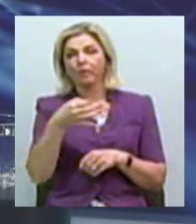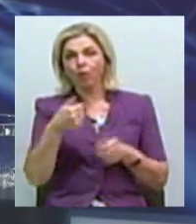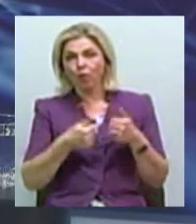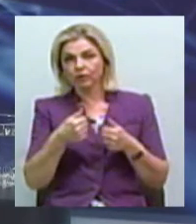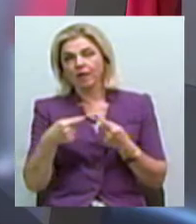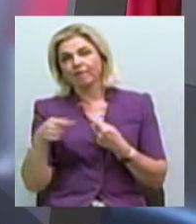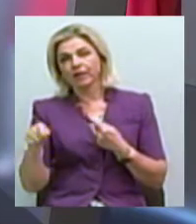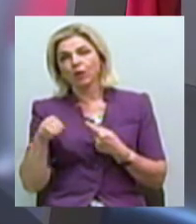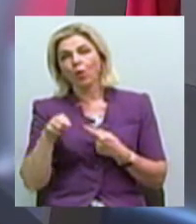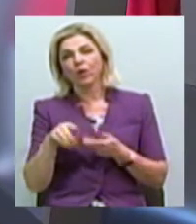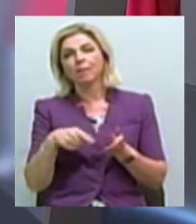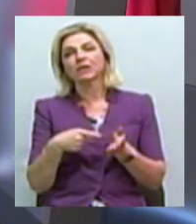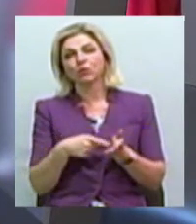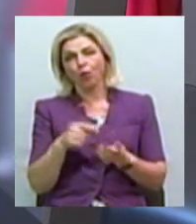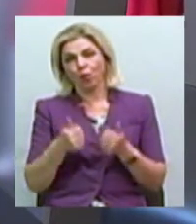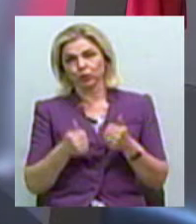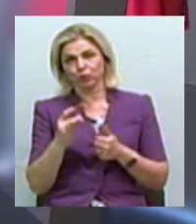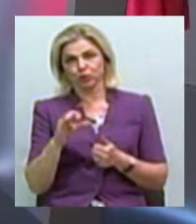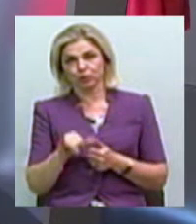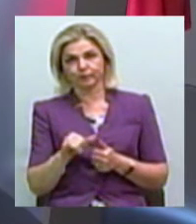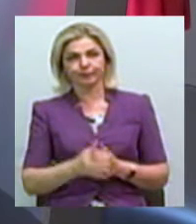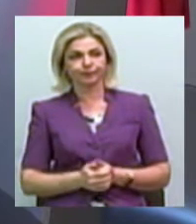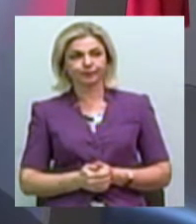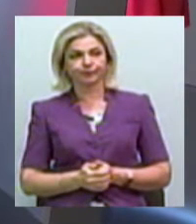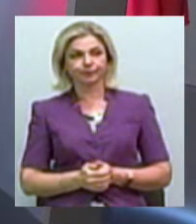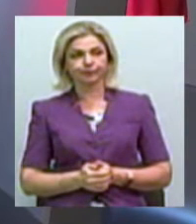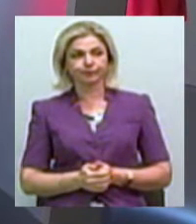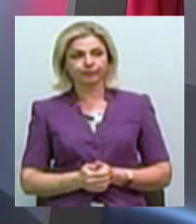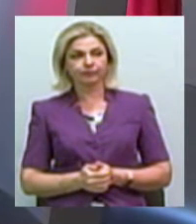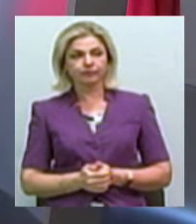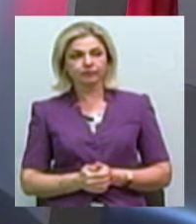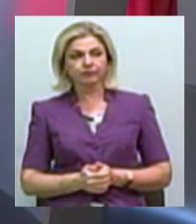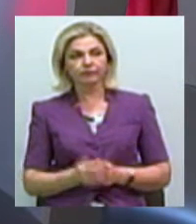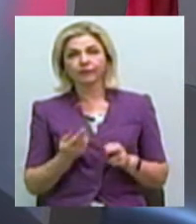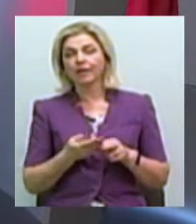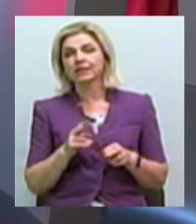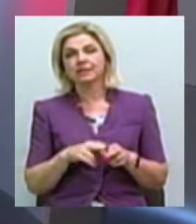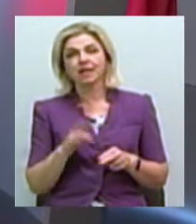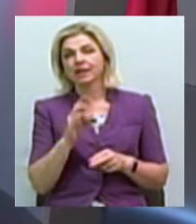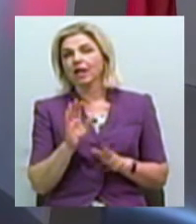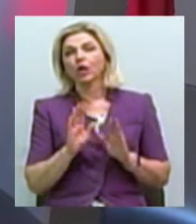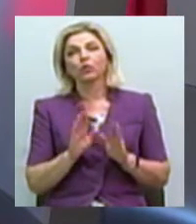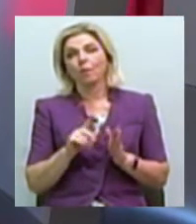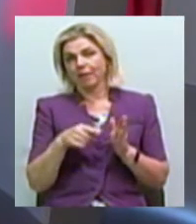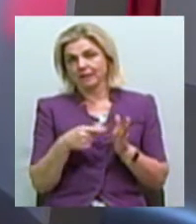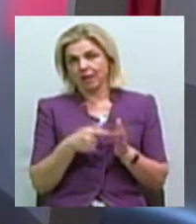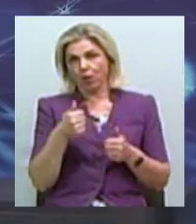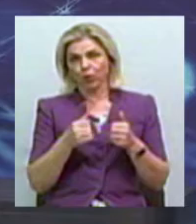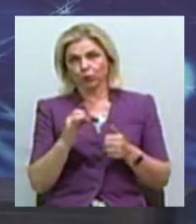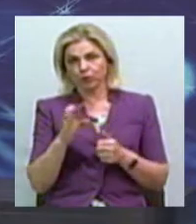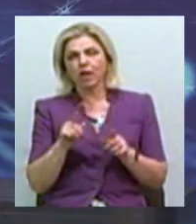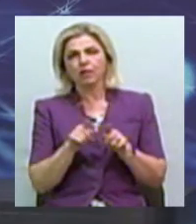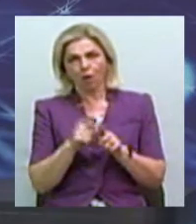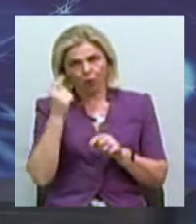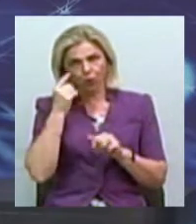від міського конкурсу? Ну, власне, це не стільки міський конкурс, ось в такому розумінні, як